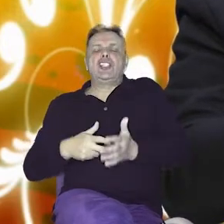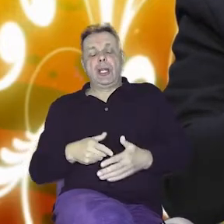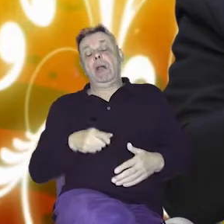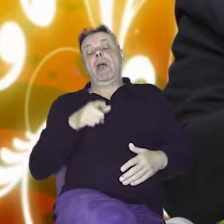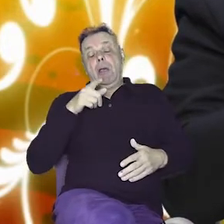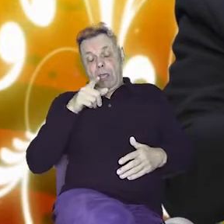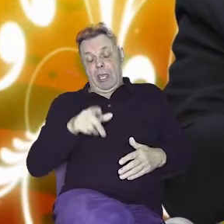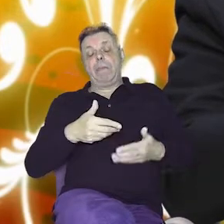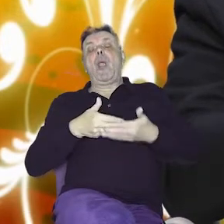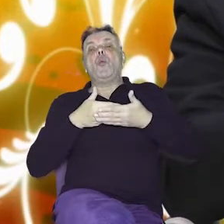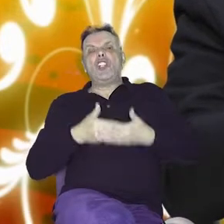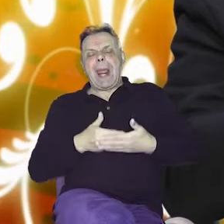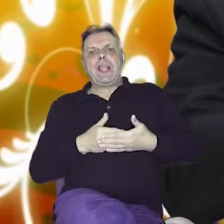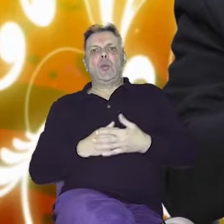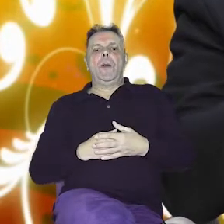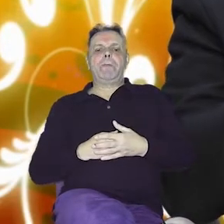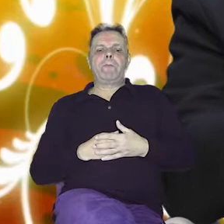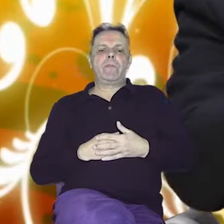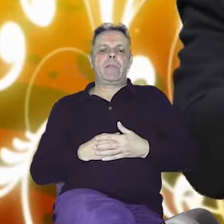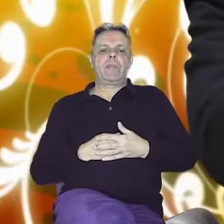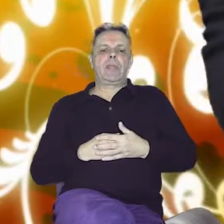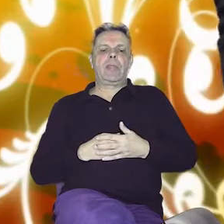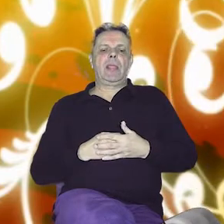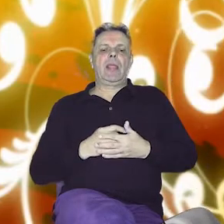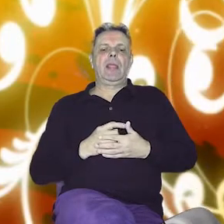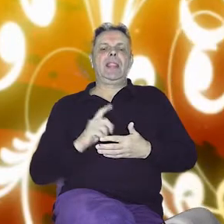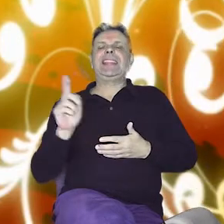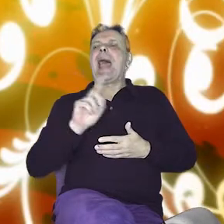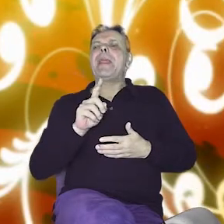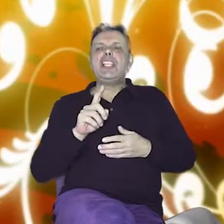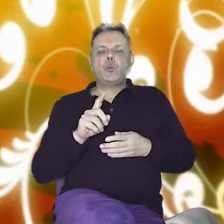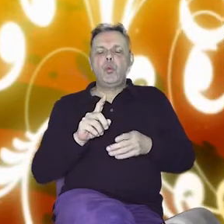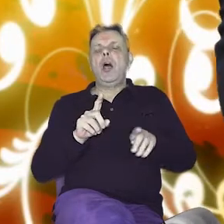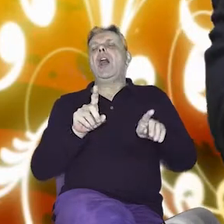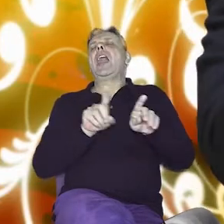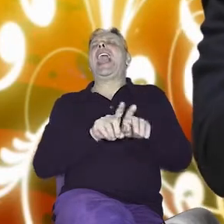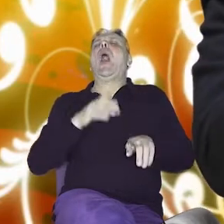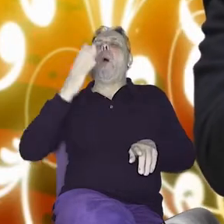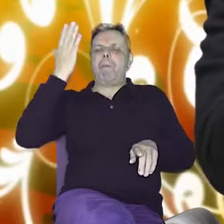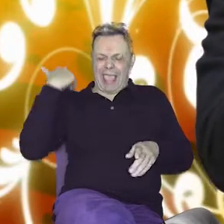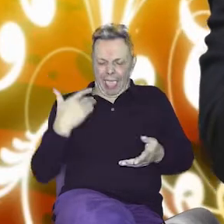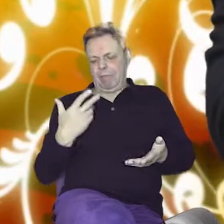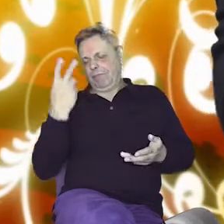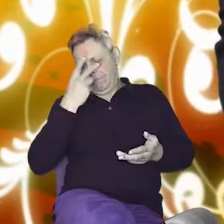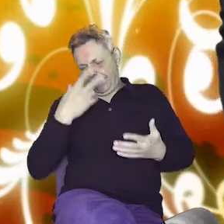činjenice da nisu više ono što su nekad bili.